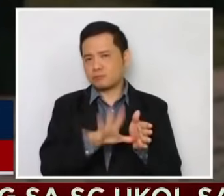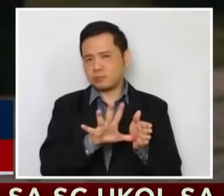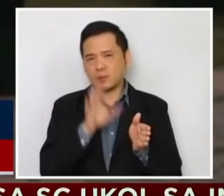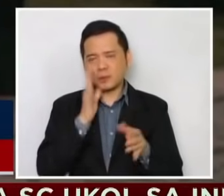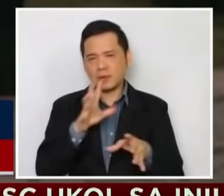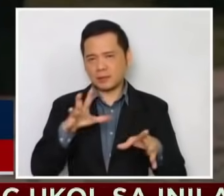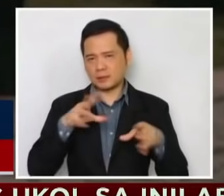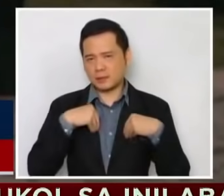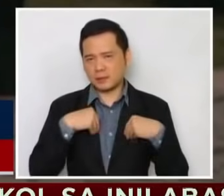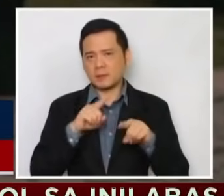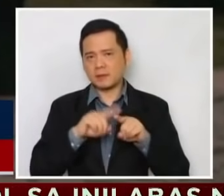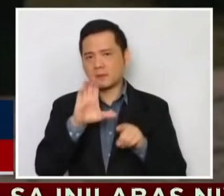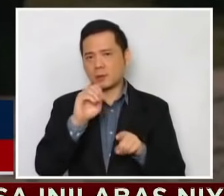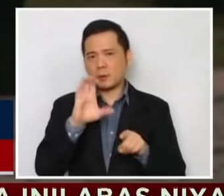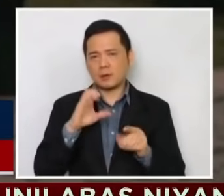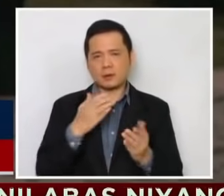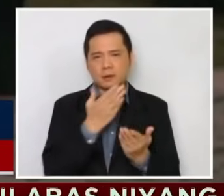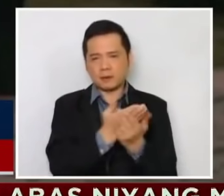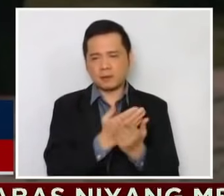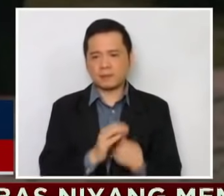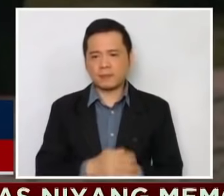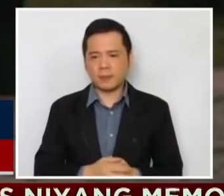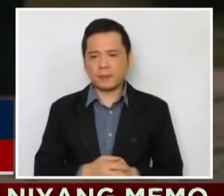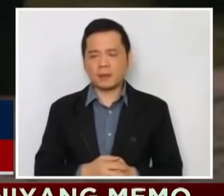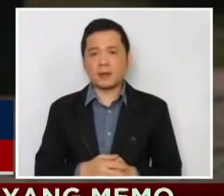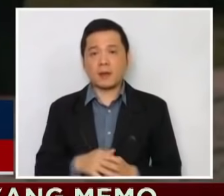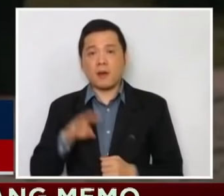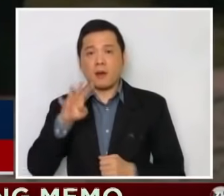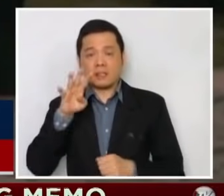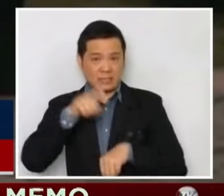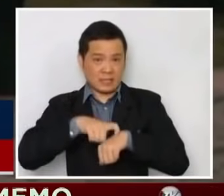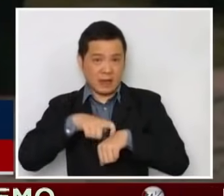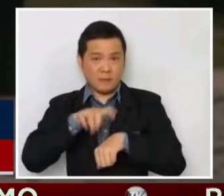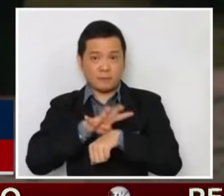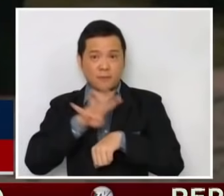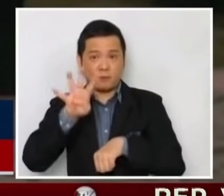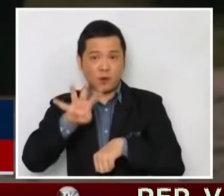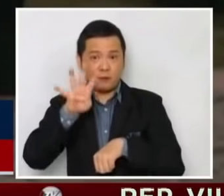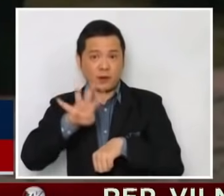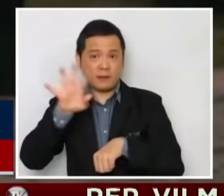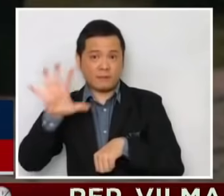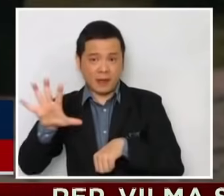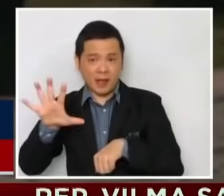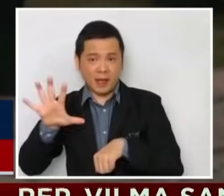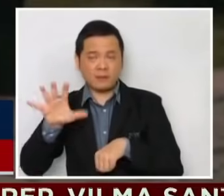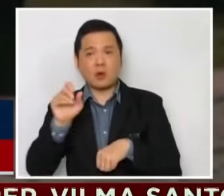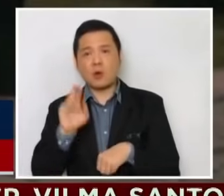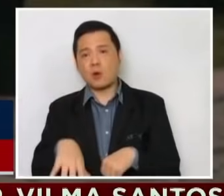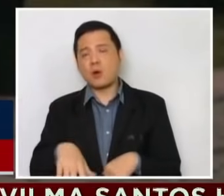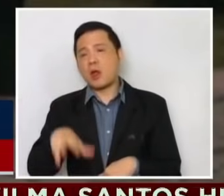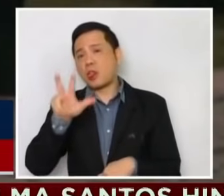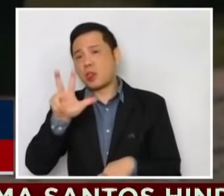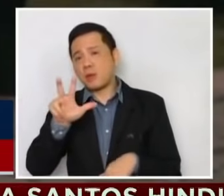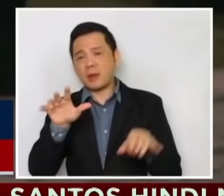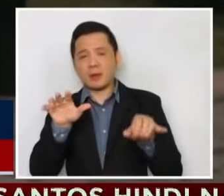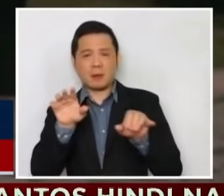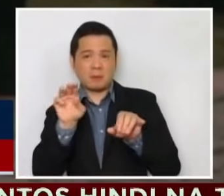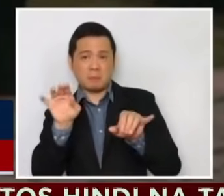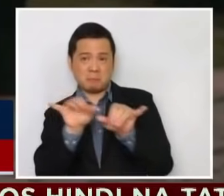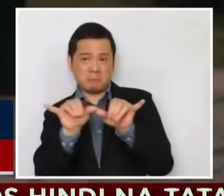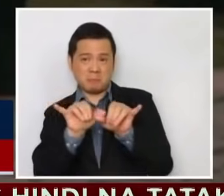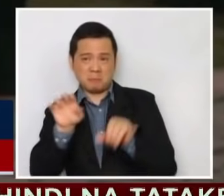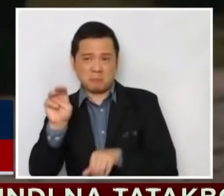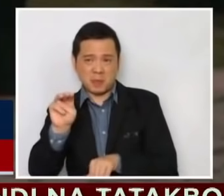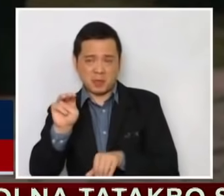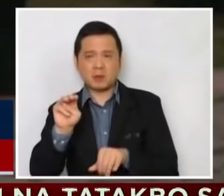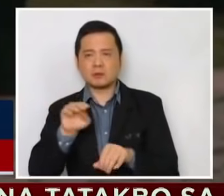nasa pila pa ng 4:45 ng hapon o di kaya'y 30 metro ang layo mula sa pila ng alas 5 ng